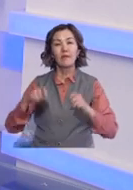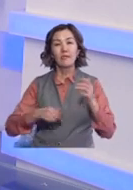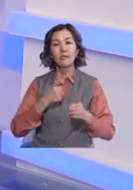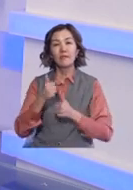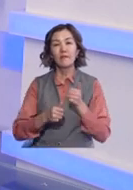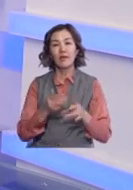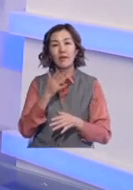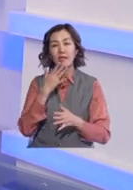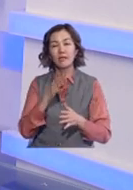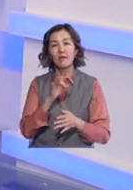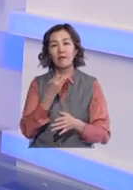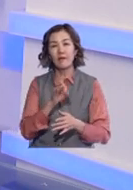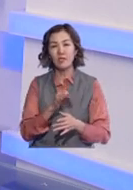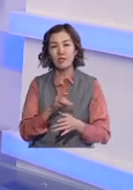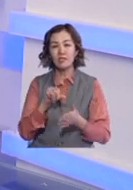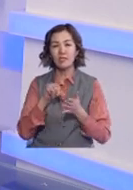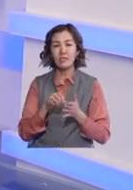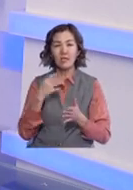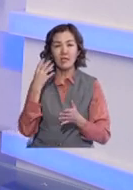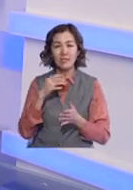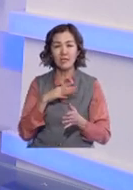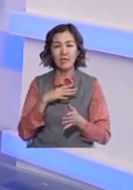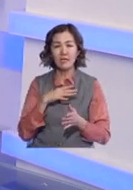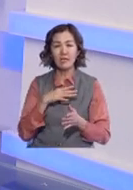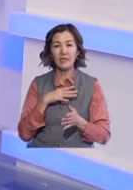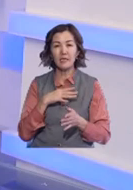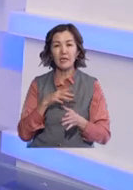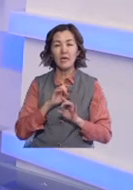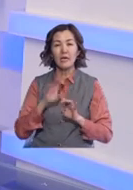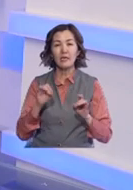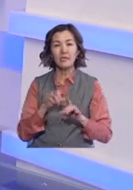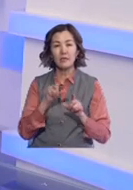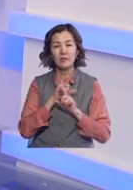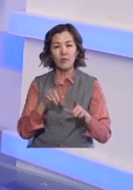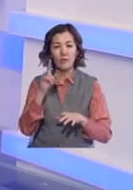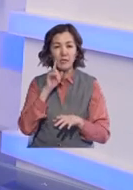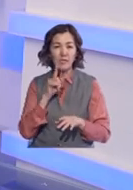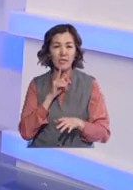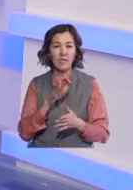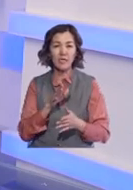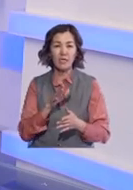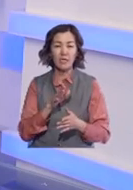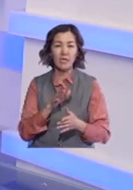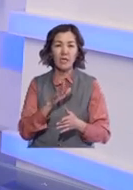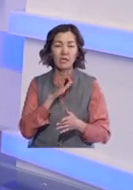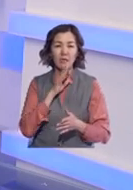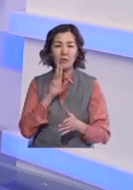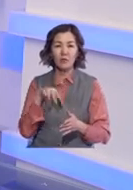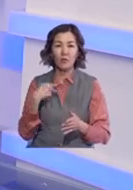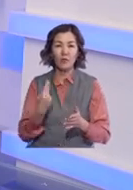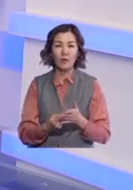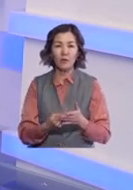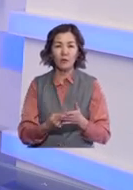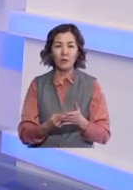Фестиваль «Этнофэшн» состоялся в Кызылорде. О вреде вейпов будут рассказывать в школах Казахстана. А вот девушку, упавшую в узкую